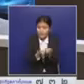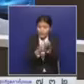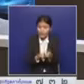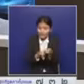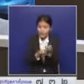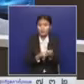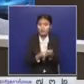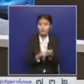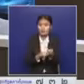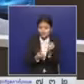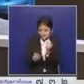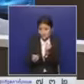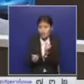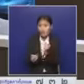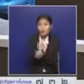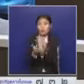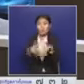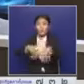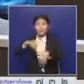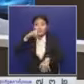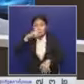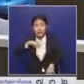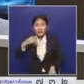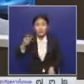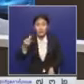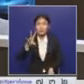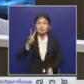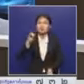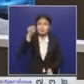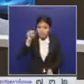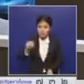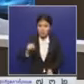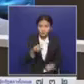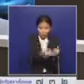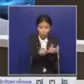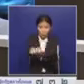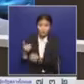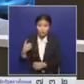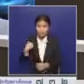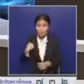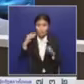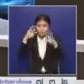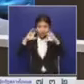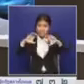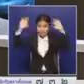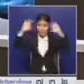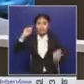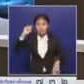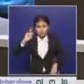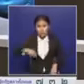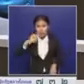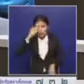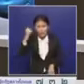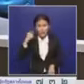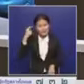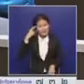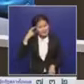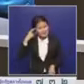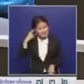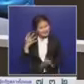กับคนไทยเท่าไหร่ครับ 70%ครับรัฐบาลต้องเอาเวลาเหล่านี้ไป